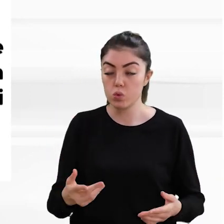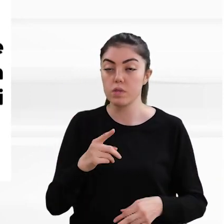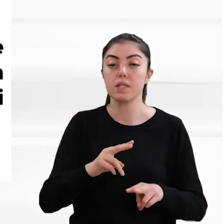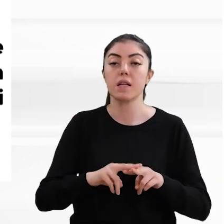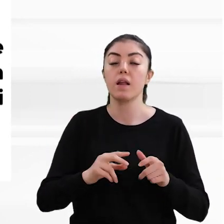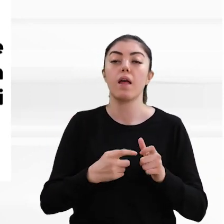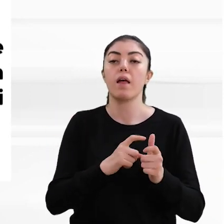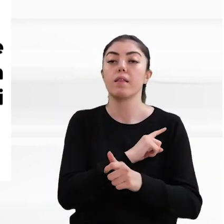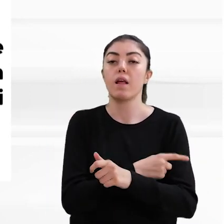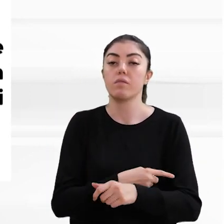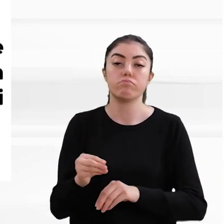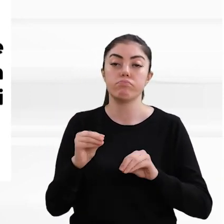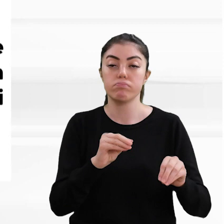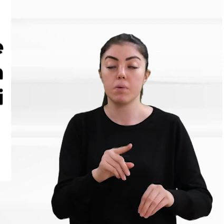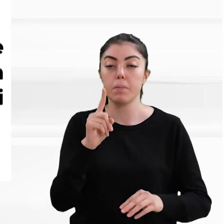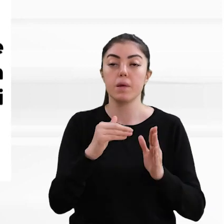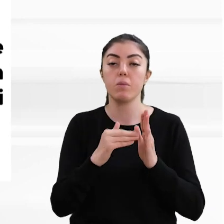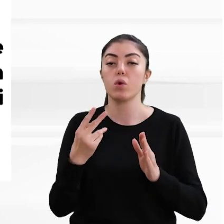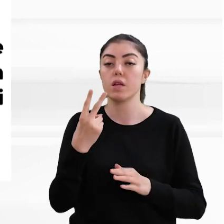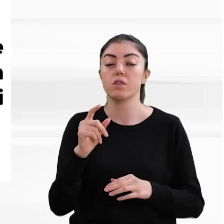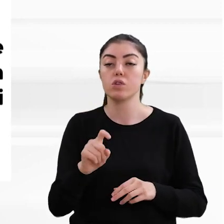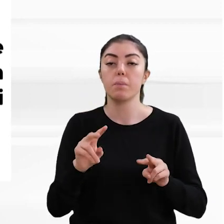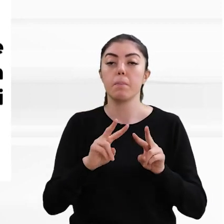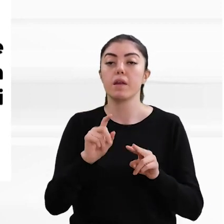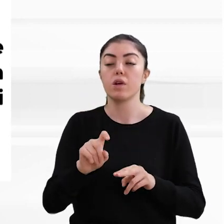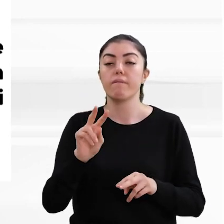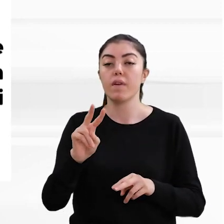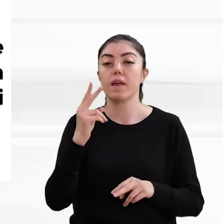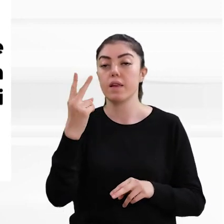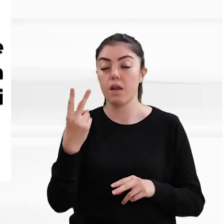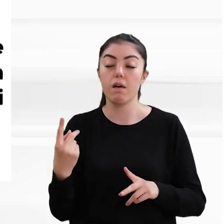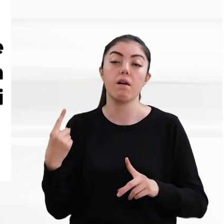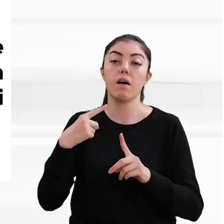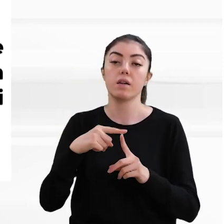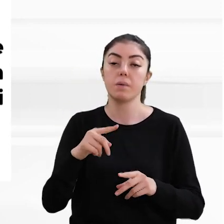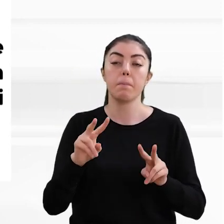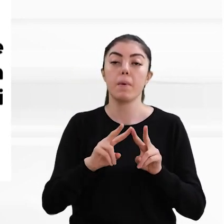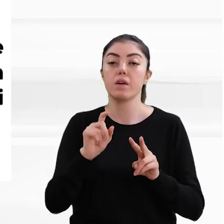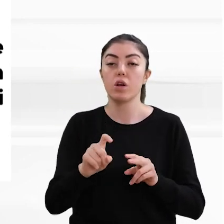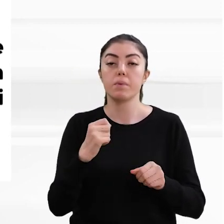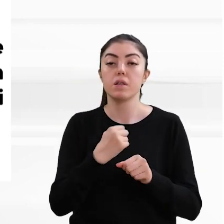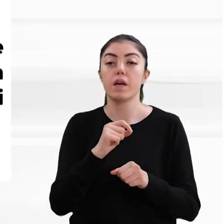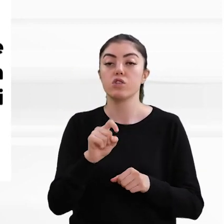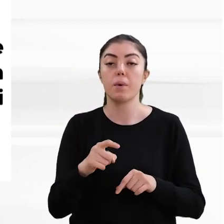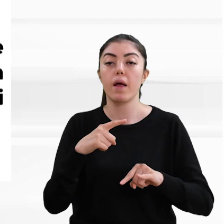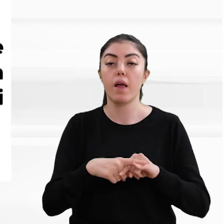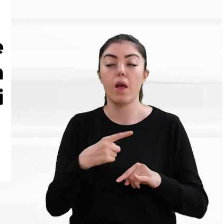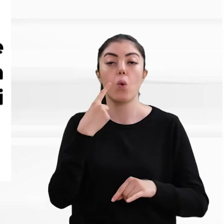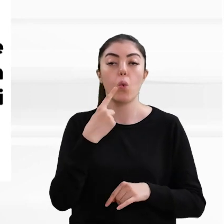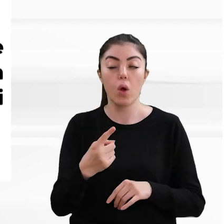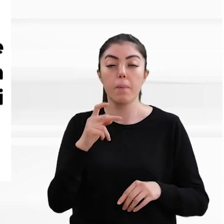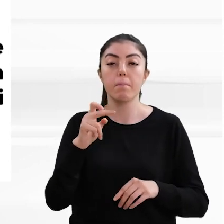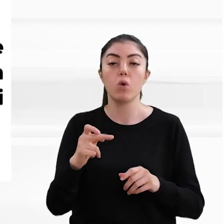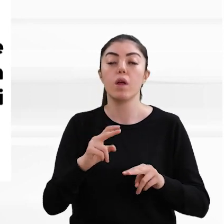Kinetik enerjisini yazalım. 1 bölü 2 M çarpı V'nin karesi. Artı M çarpı G çarpı H kadarlık